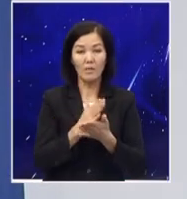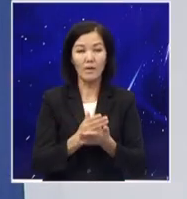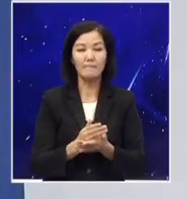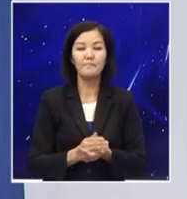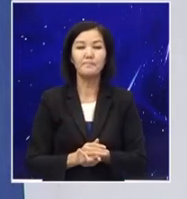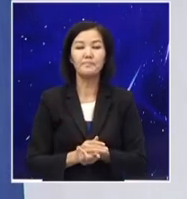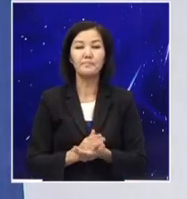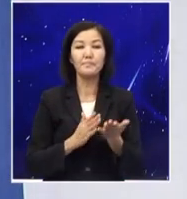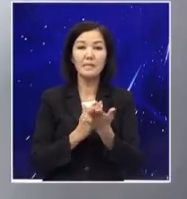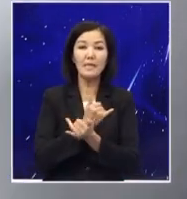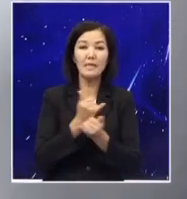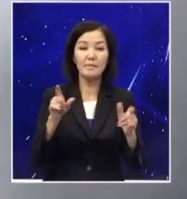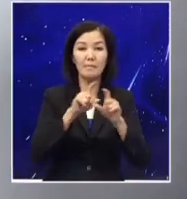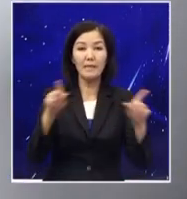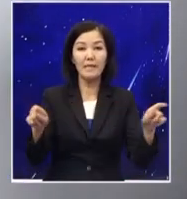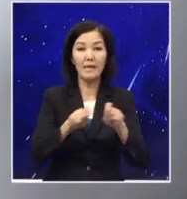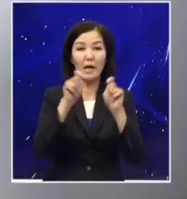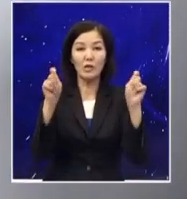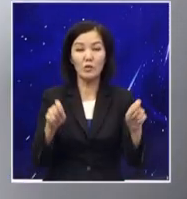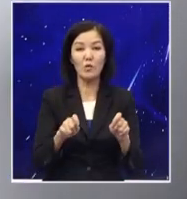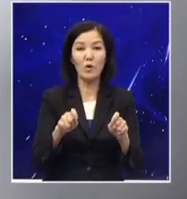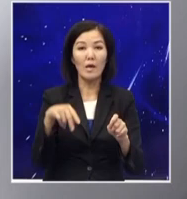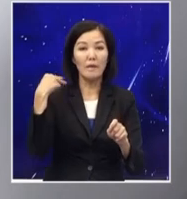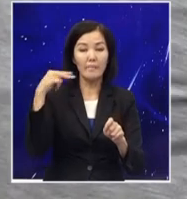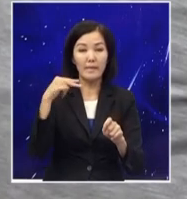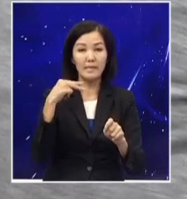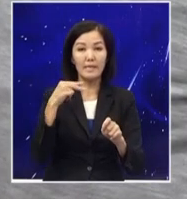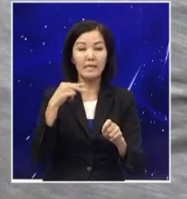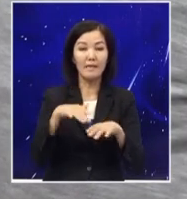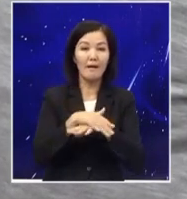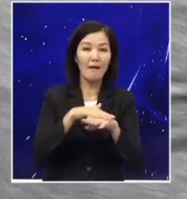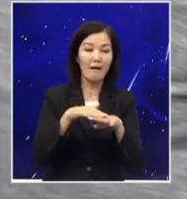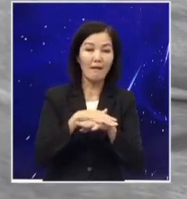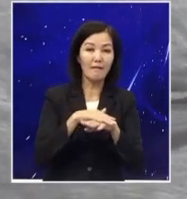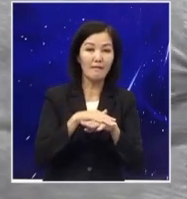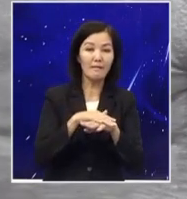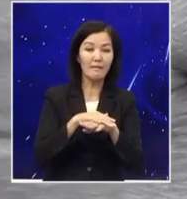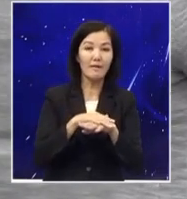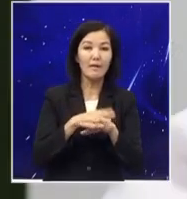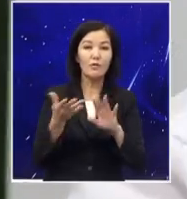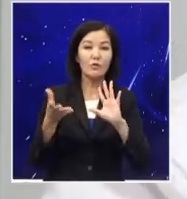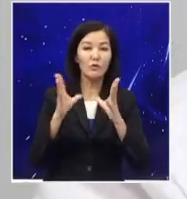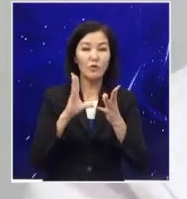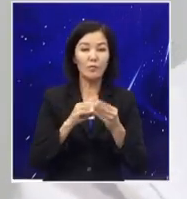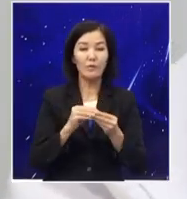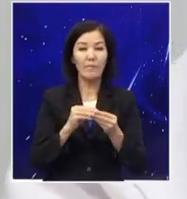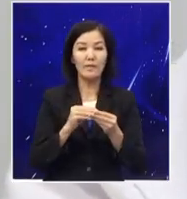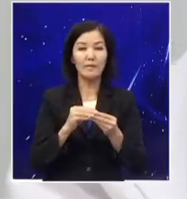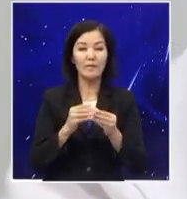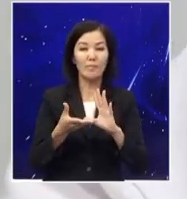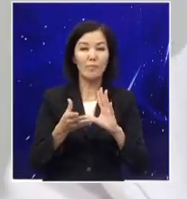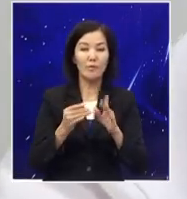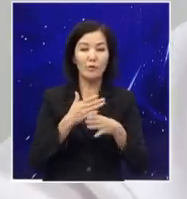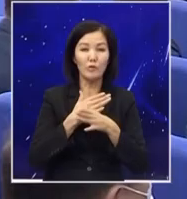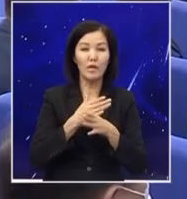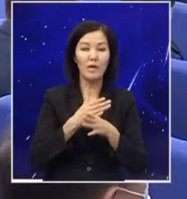Айта кетейік, қызметтік әкімдіктердің ашылуы президенттің халық үніне құлақ асатын мемлекет тұжырымдамасын іске асыруға негізделген. Жыл соңына дейін осындай